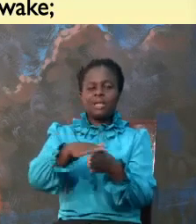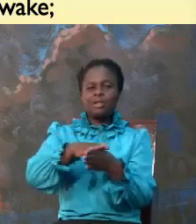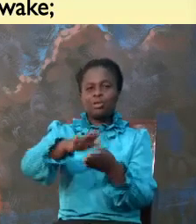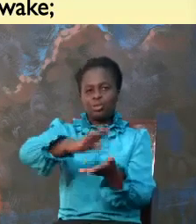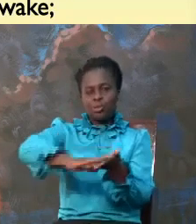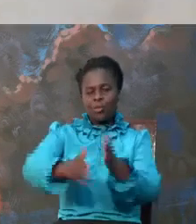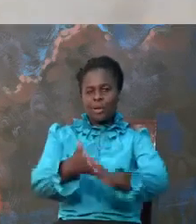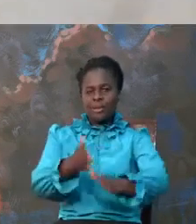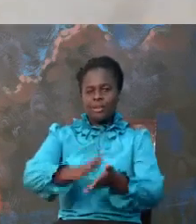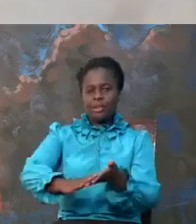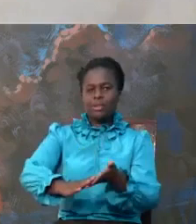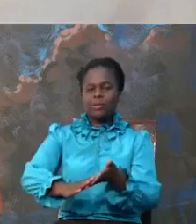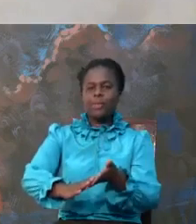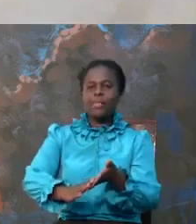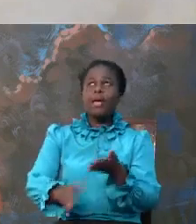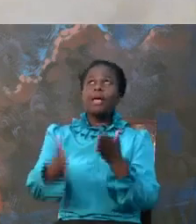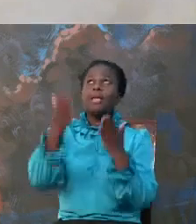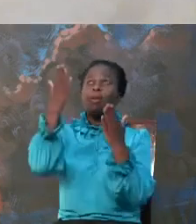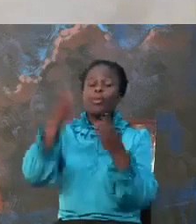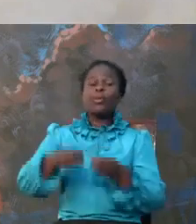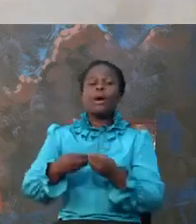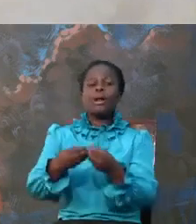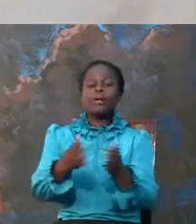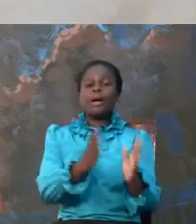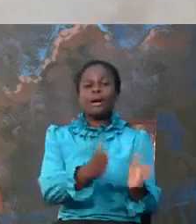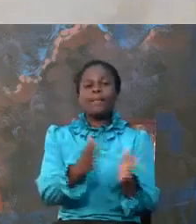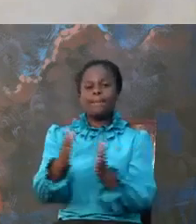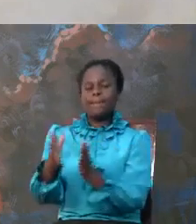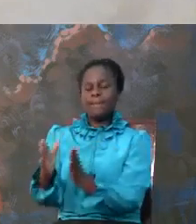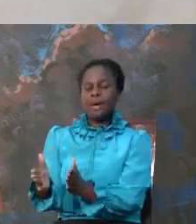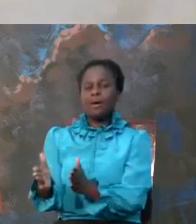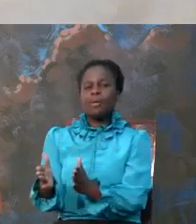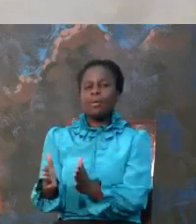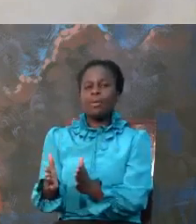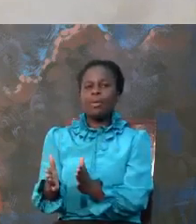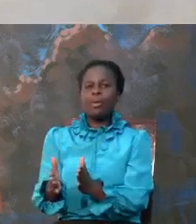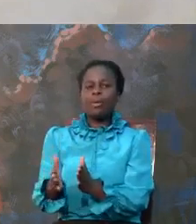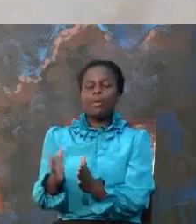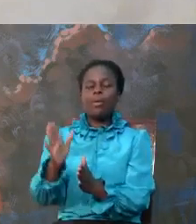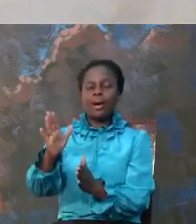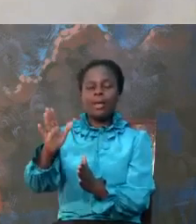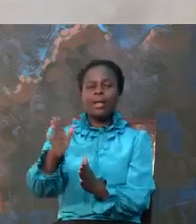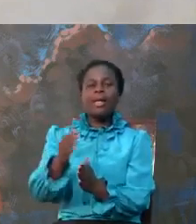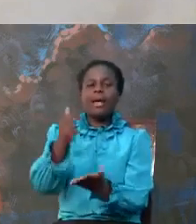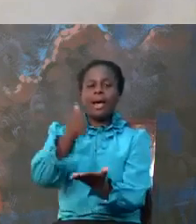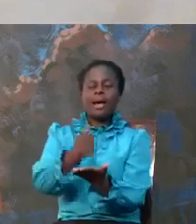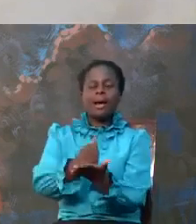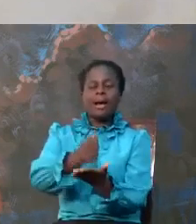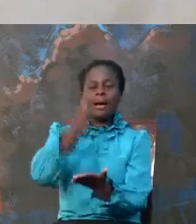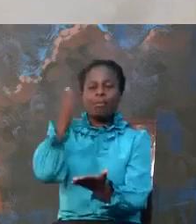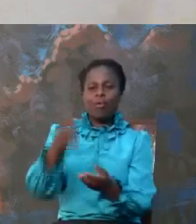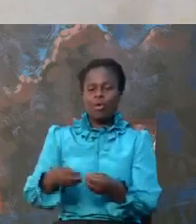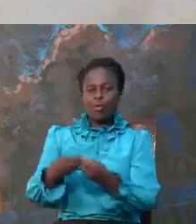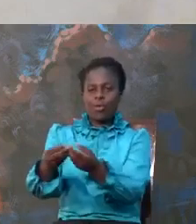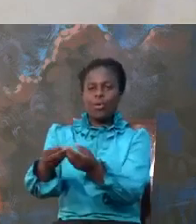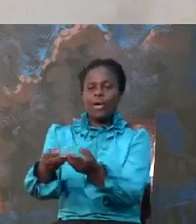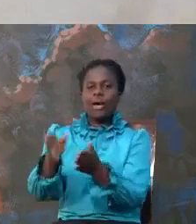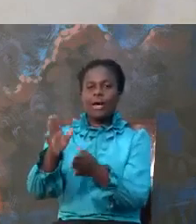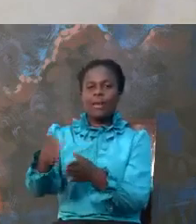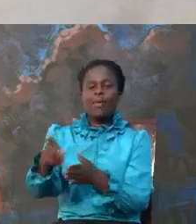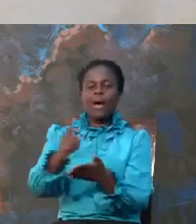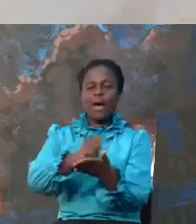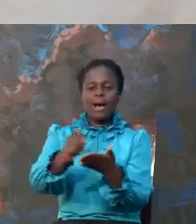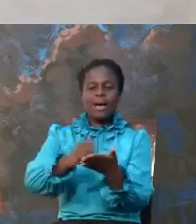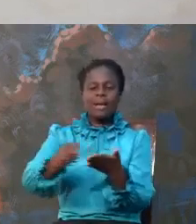upatanisho. Na Mungu aliweka ule mpango, the blueprint yake, akaamua kuiweka hapo, akaanika ule